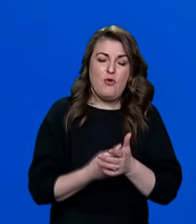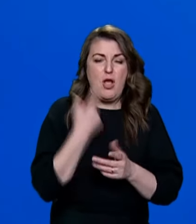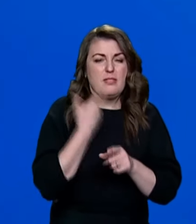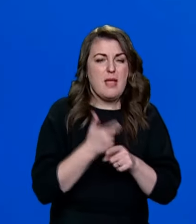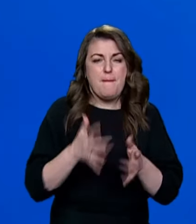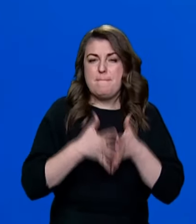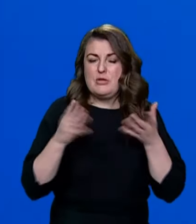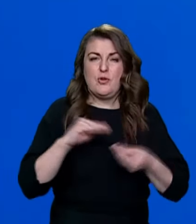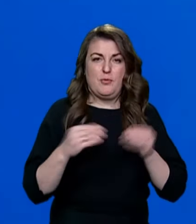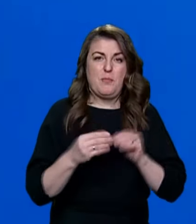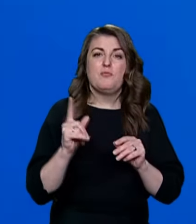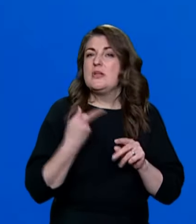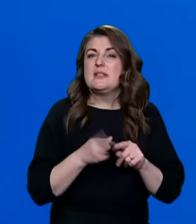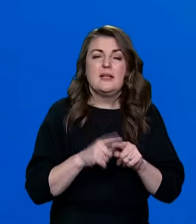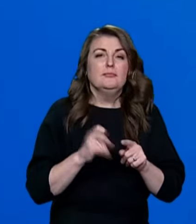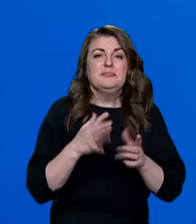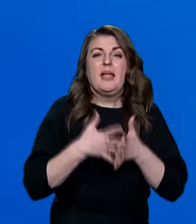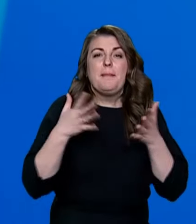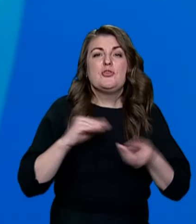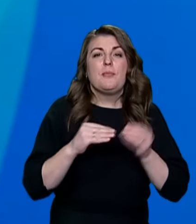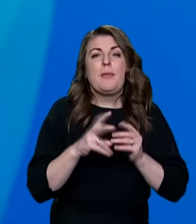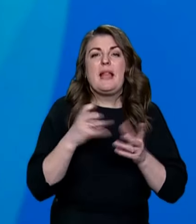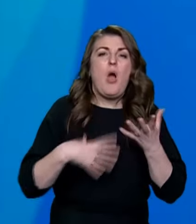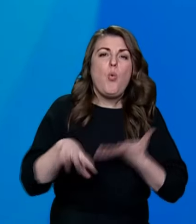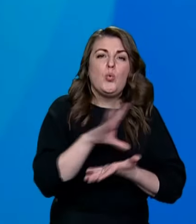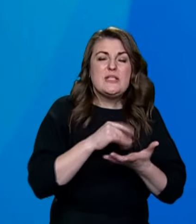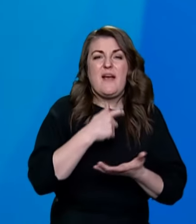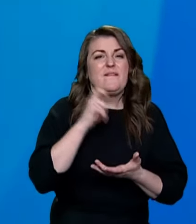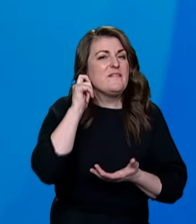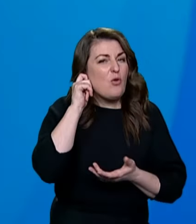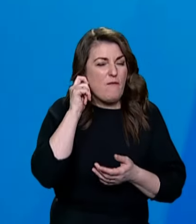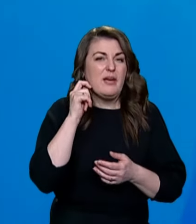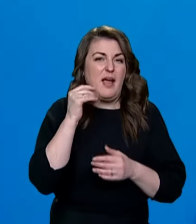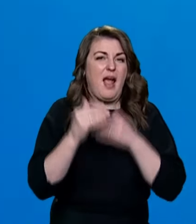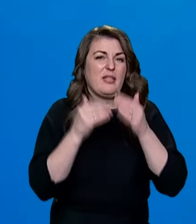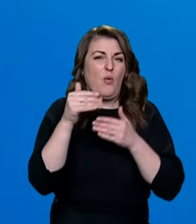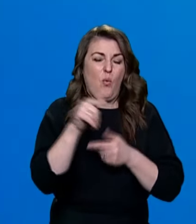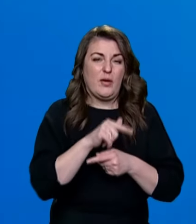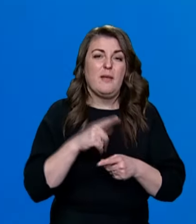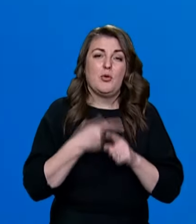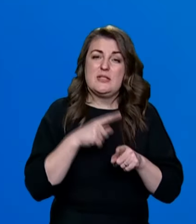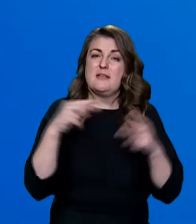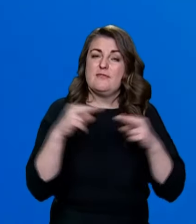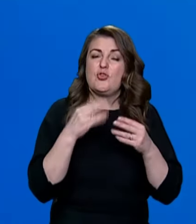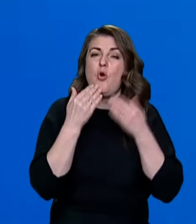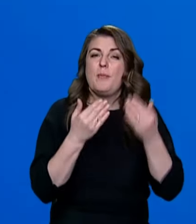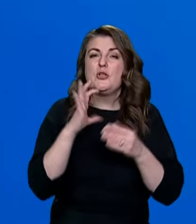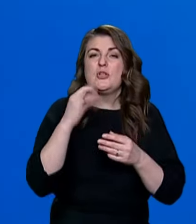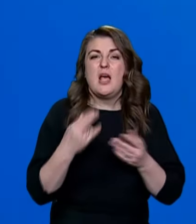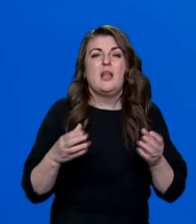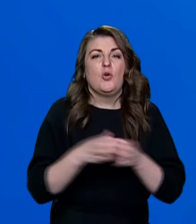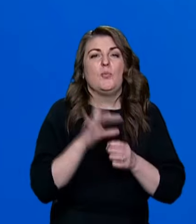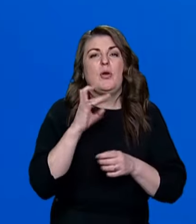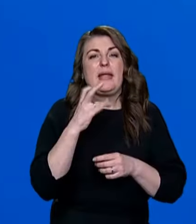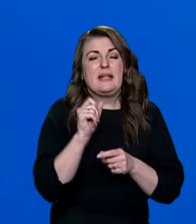найбільшою проблемою. Причому це найбільша проблема для усіх вікових категорій респондентів. Про це свідчить опитування соціологічної групи